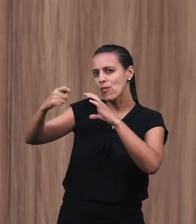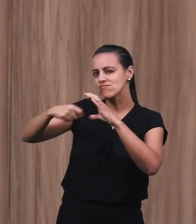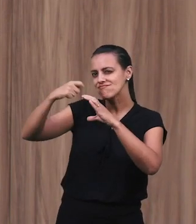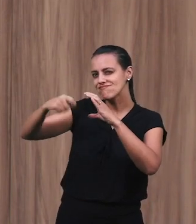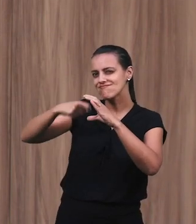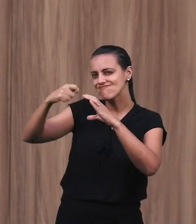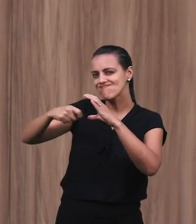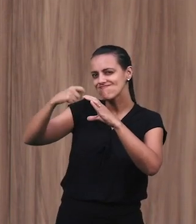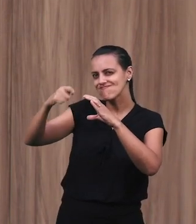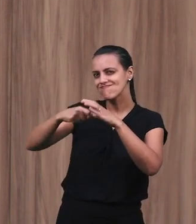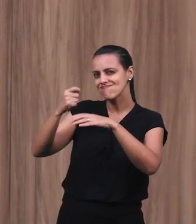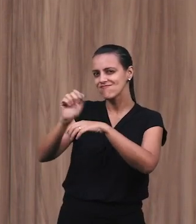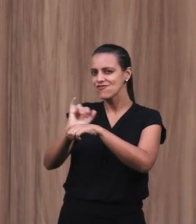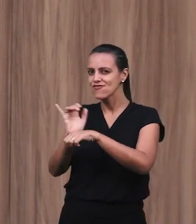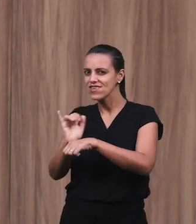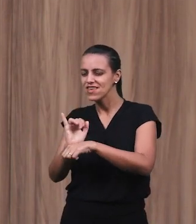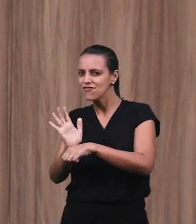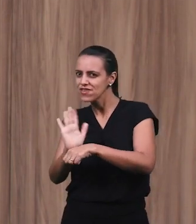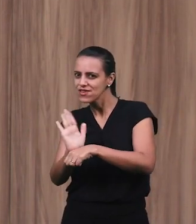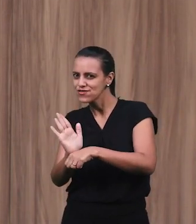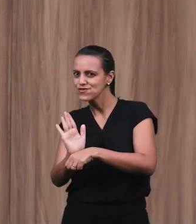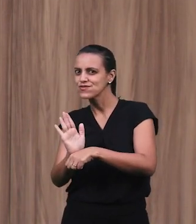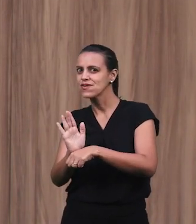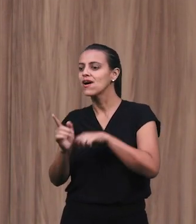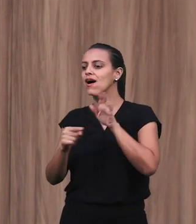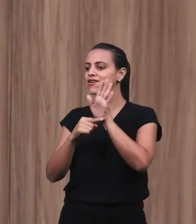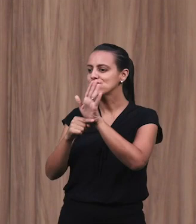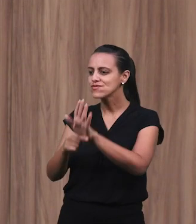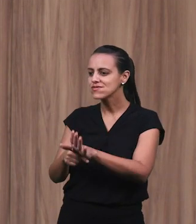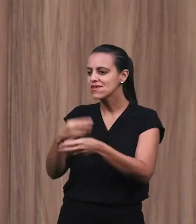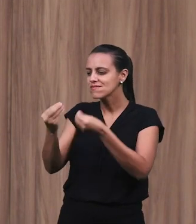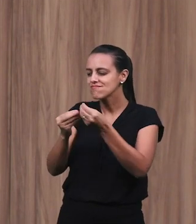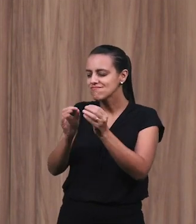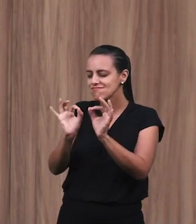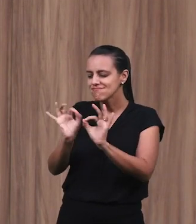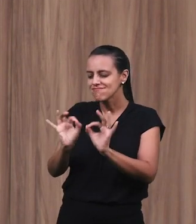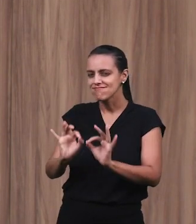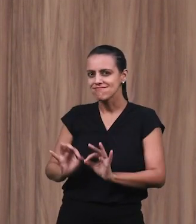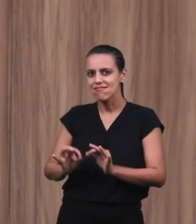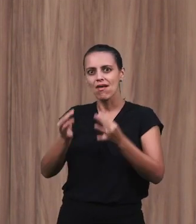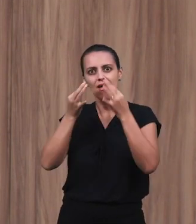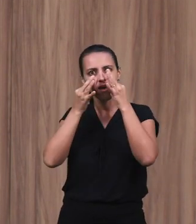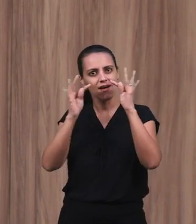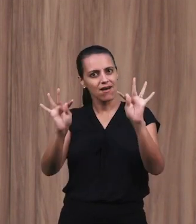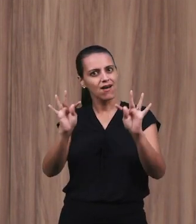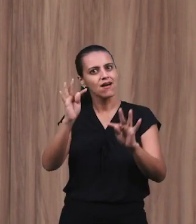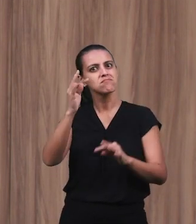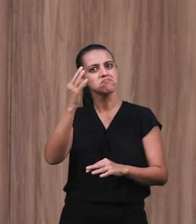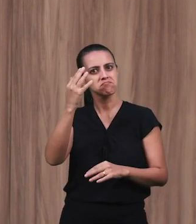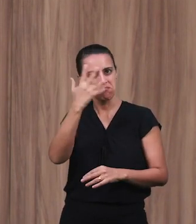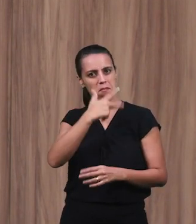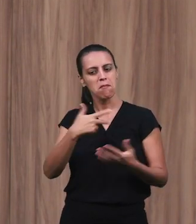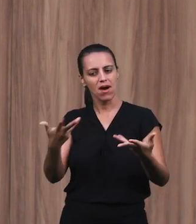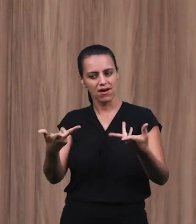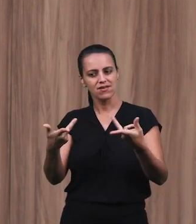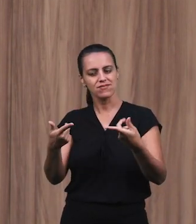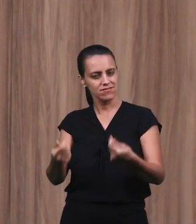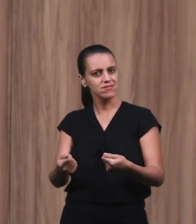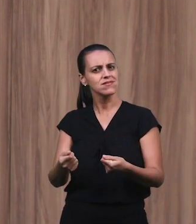les frères ont aidé dans l'édition de ce travail. Et les témoignages sont merveilleux, de beaucoup de